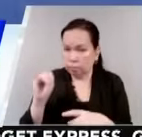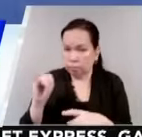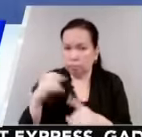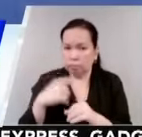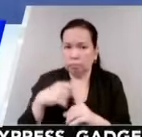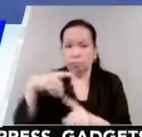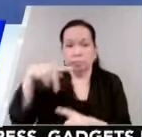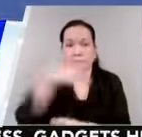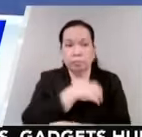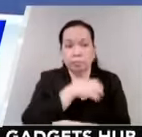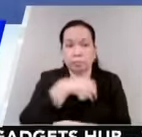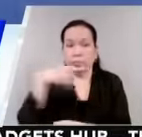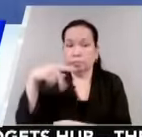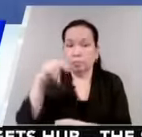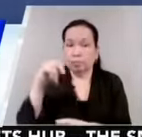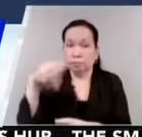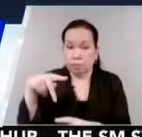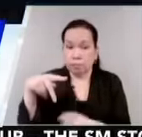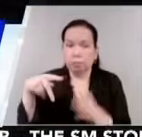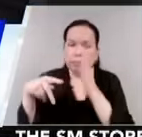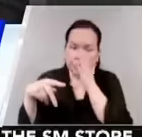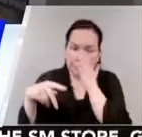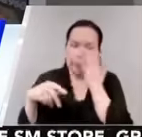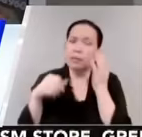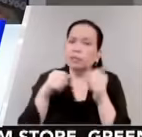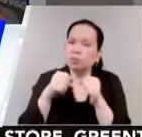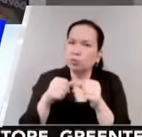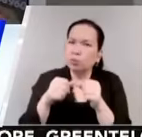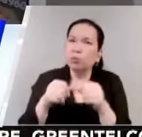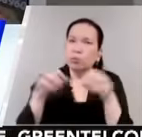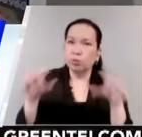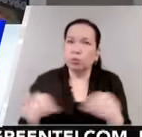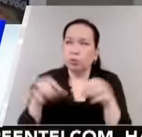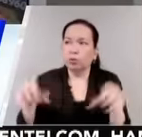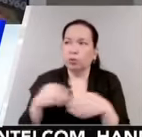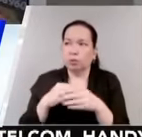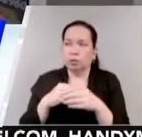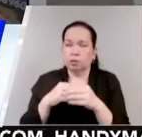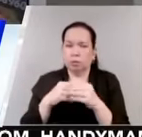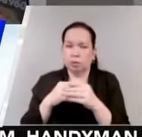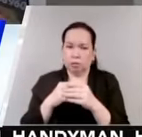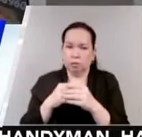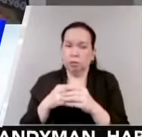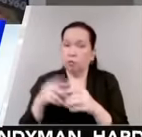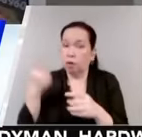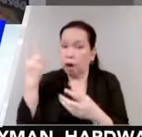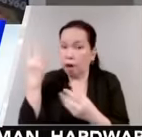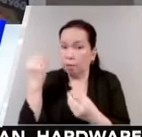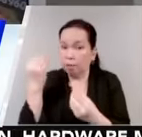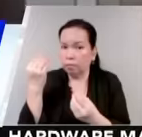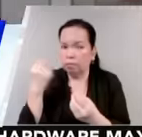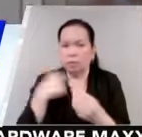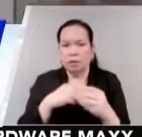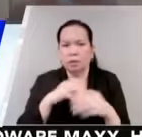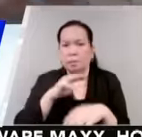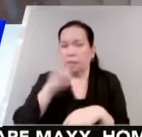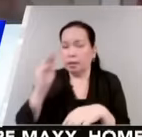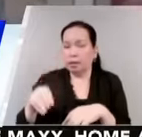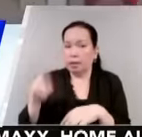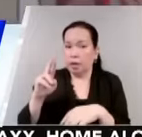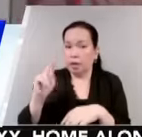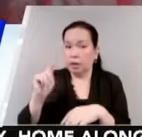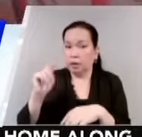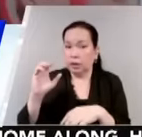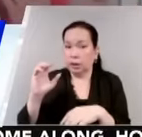Prosecution Service, tuloy-tuloy ang pagtatrabaho nila. Sa kanilang update, hindi raw tinanggap ng Manila RTC Branch 40 ang pag-atras